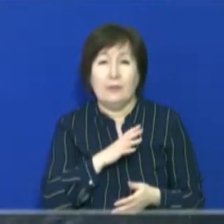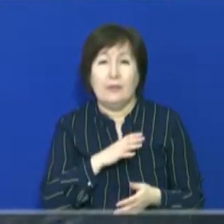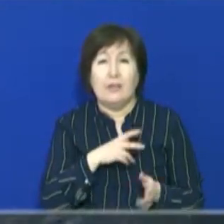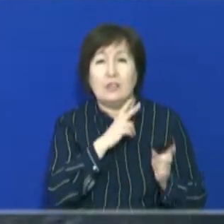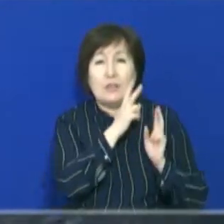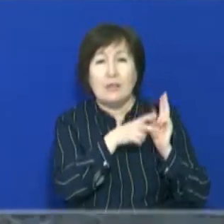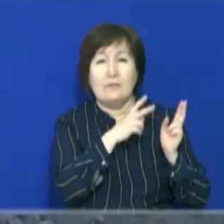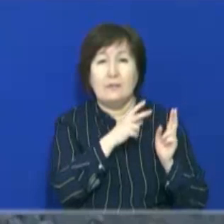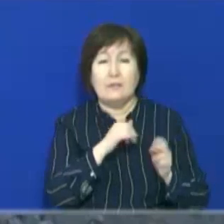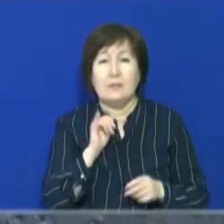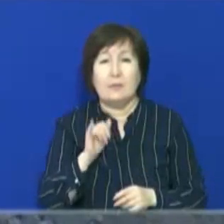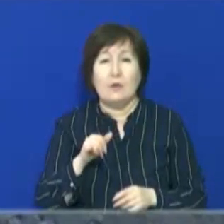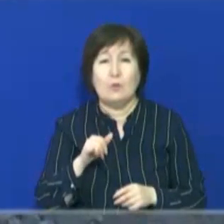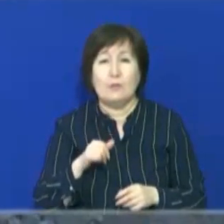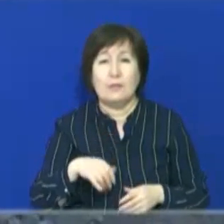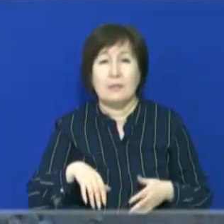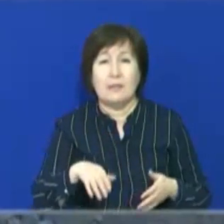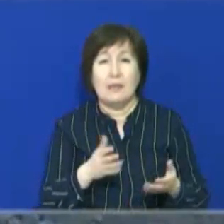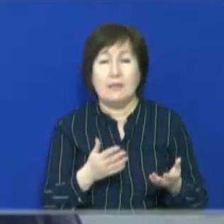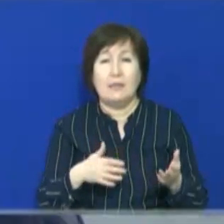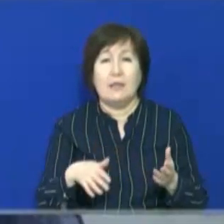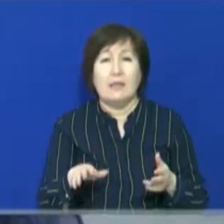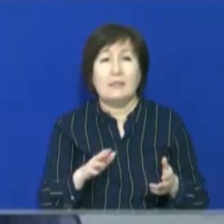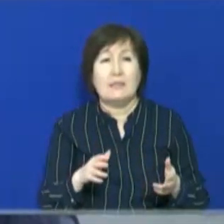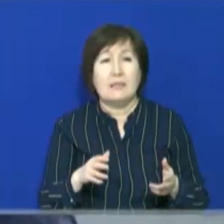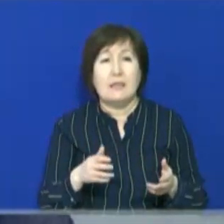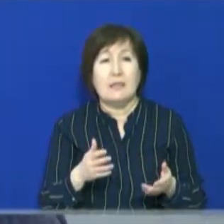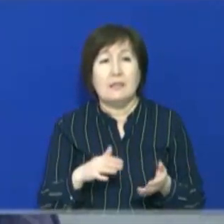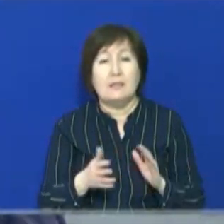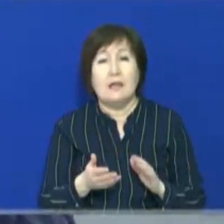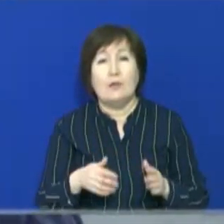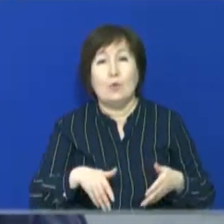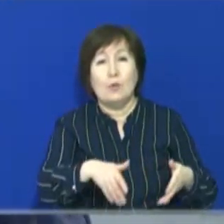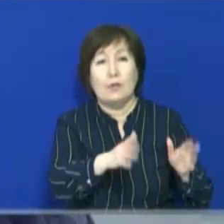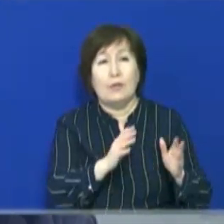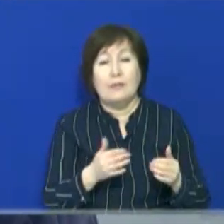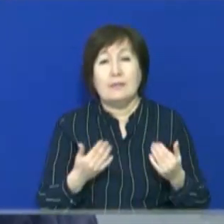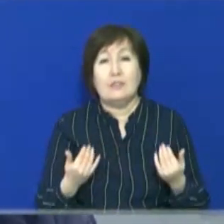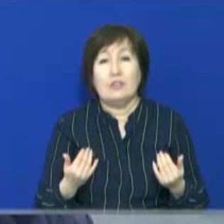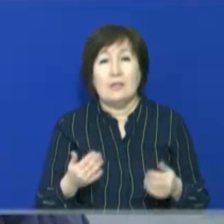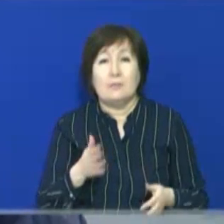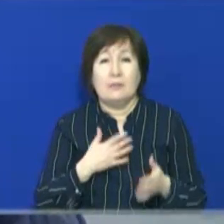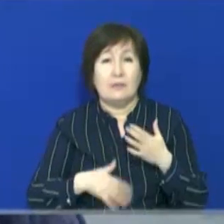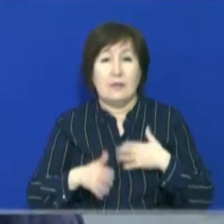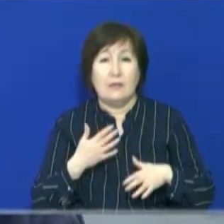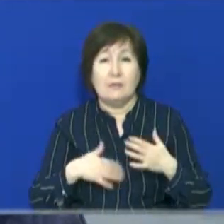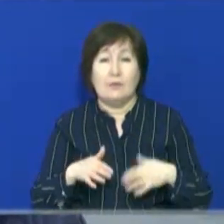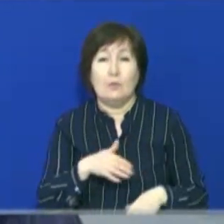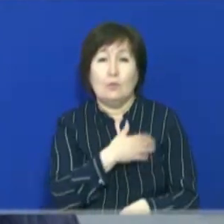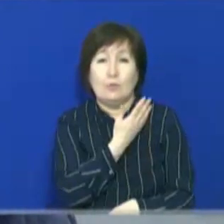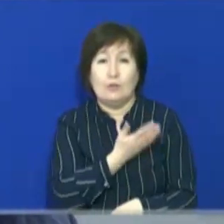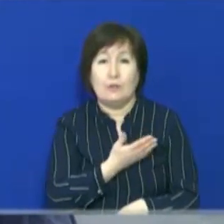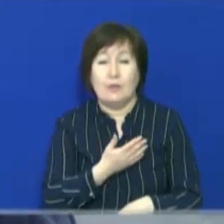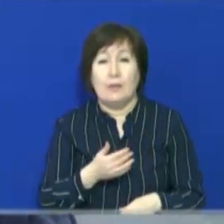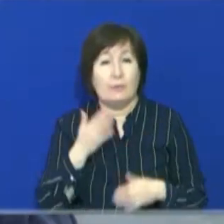улице. Сейчас жители благодарят за качественно проделанную работу. Очень рады. Мы даже не думали, что такое может произойти.